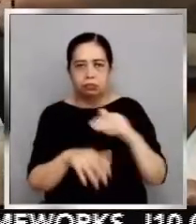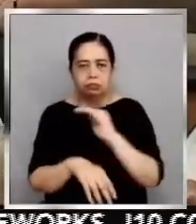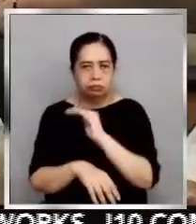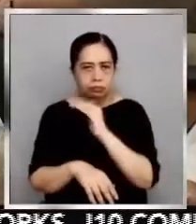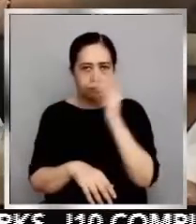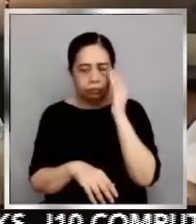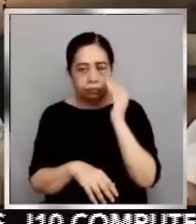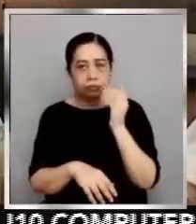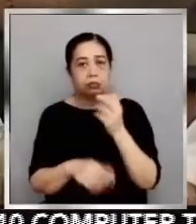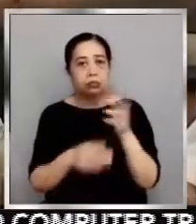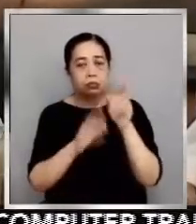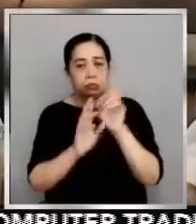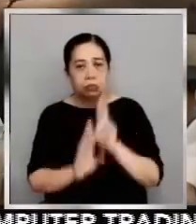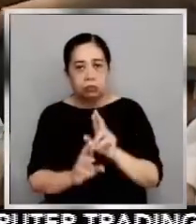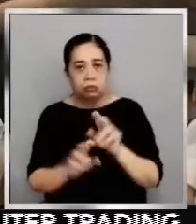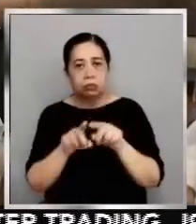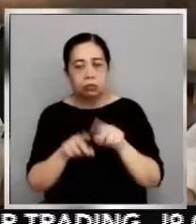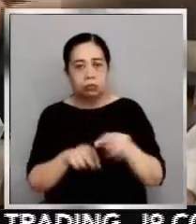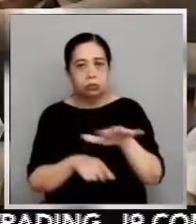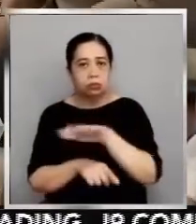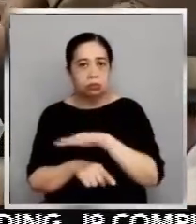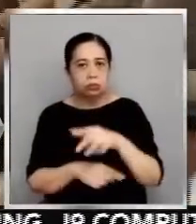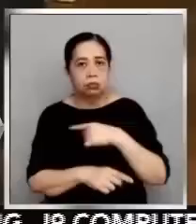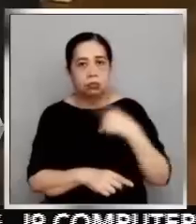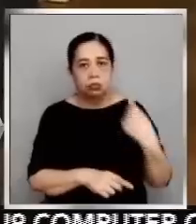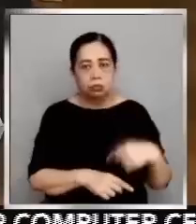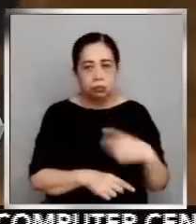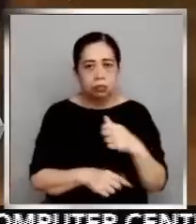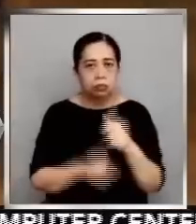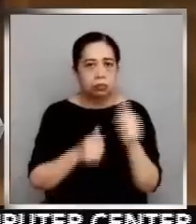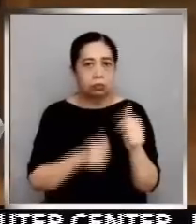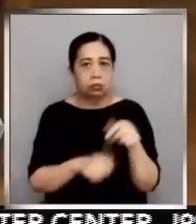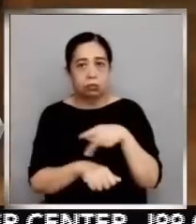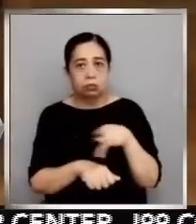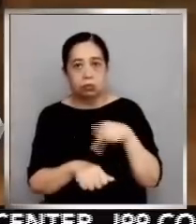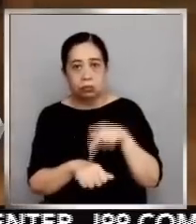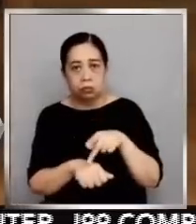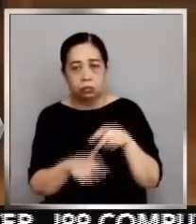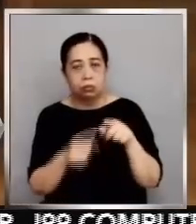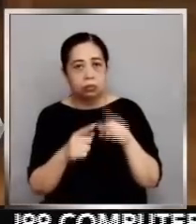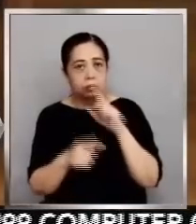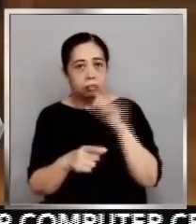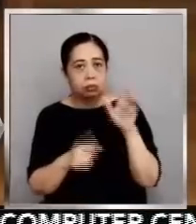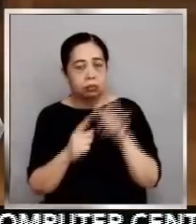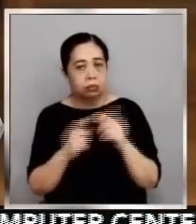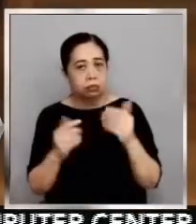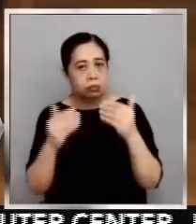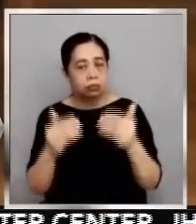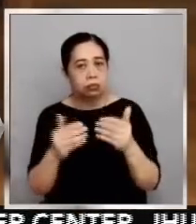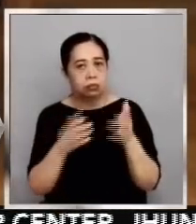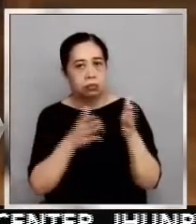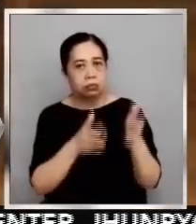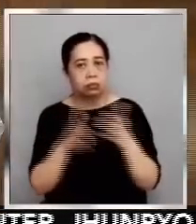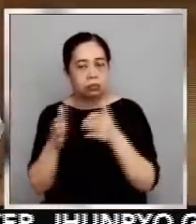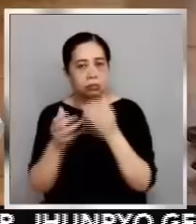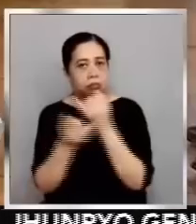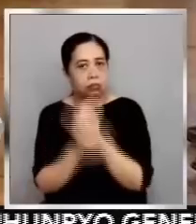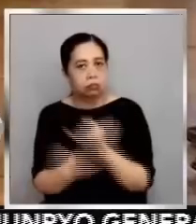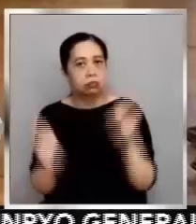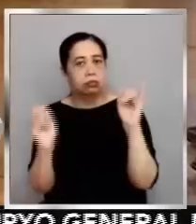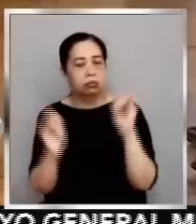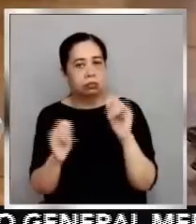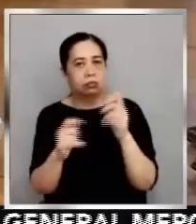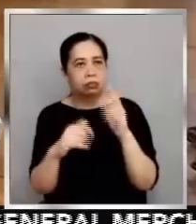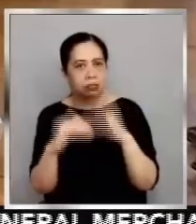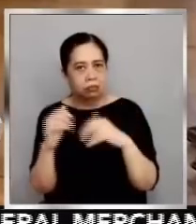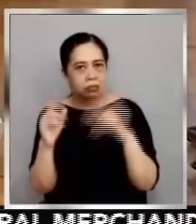soberanya at integridad sa teritoryo ng China at sumunod ng Pilipinas sa pangakong isulong ang strategic independence imbes na